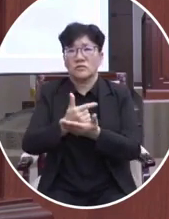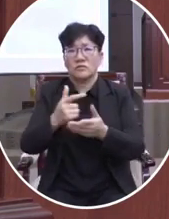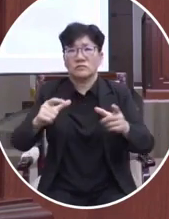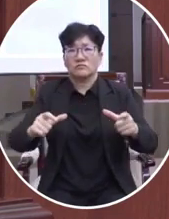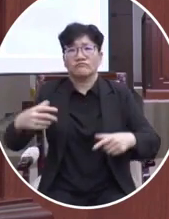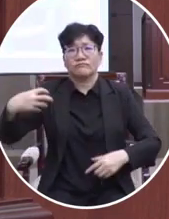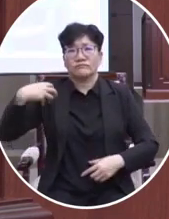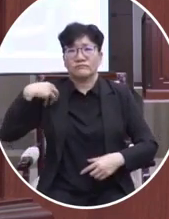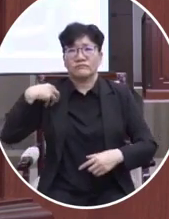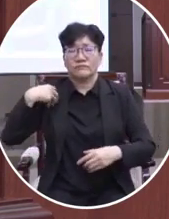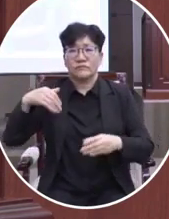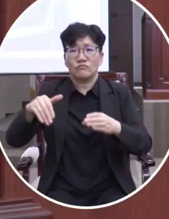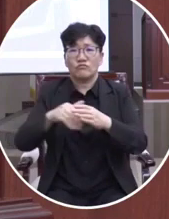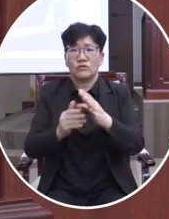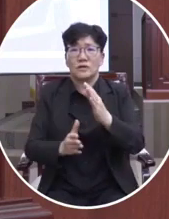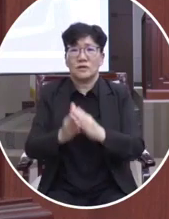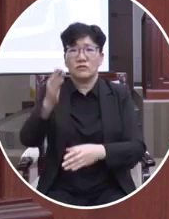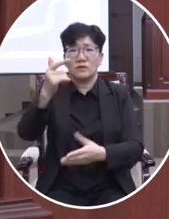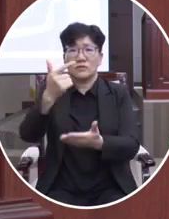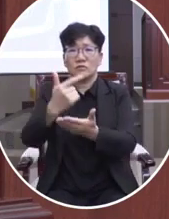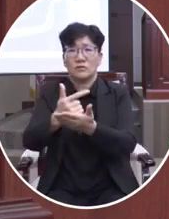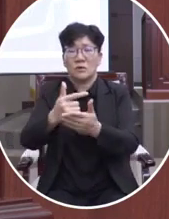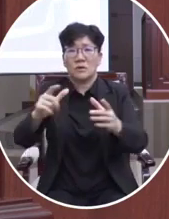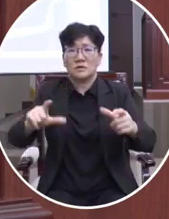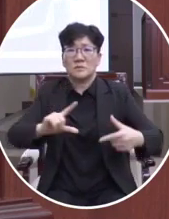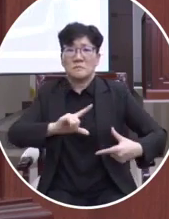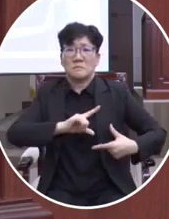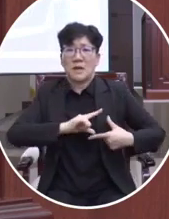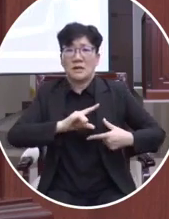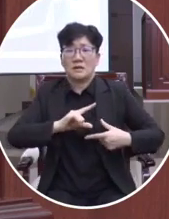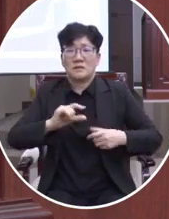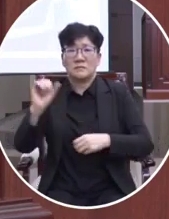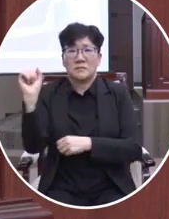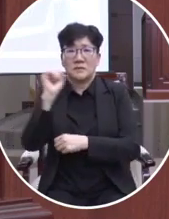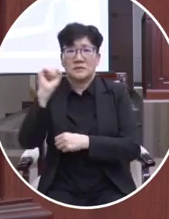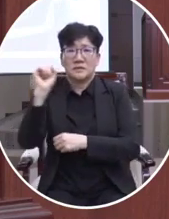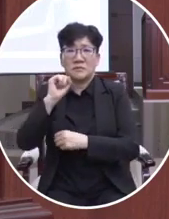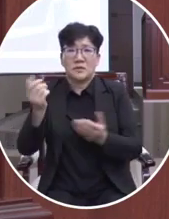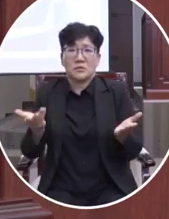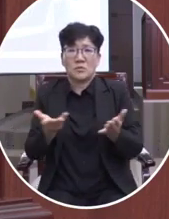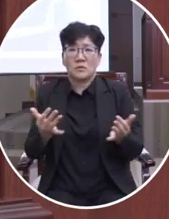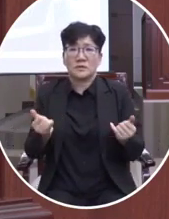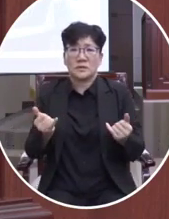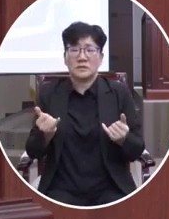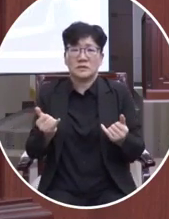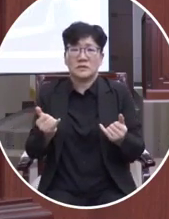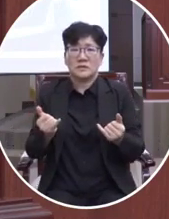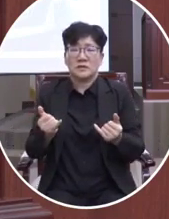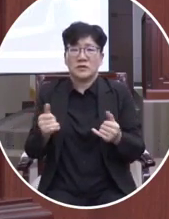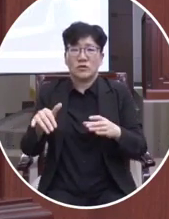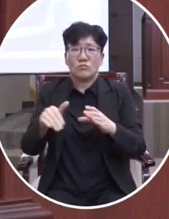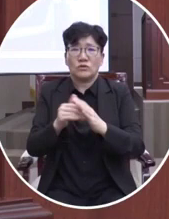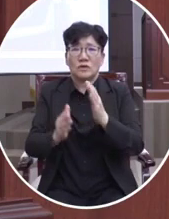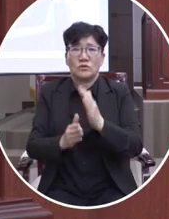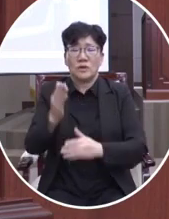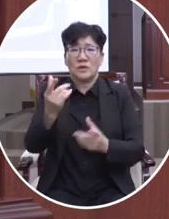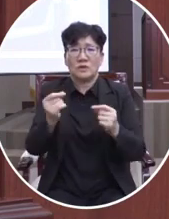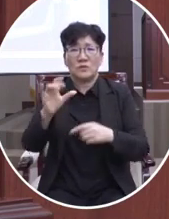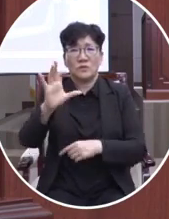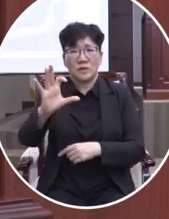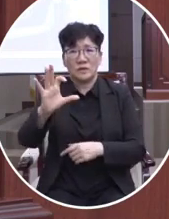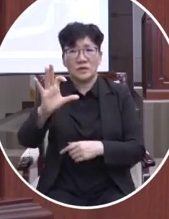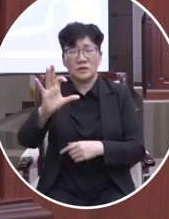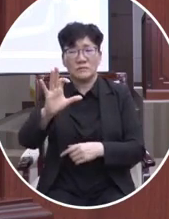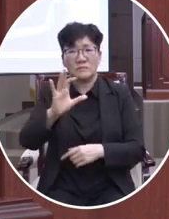노원구입니다 문화도시 노원구의 마크를 달고 다니는 차량과 노동자들이십니다 문화도시의 이런